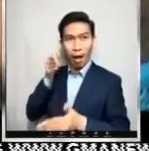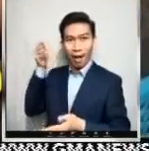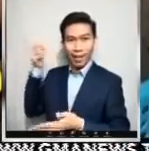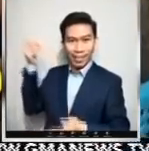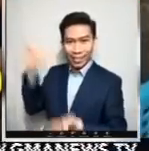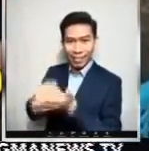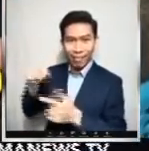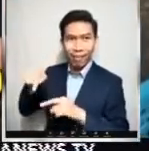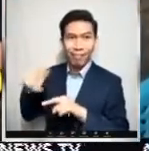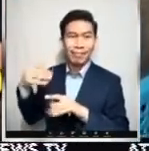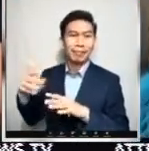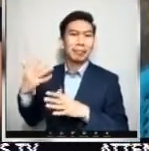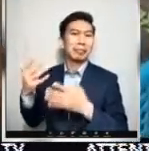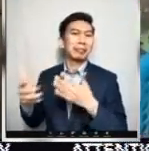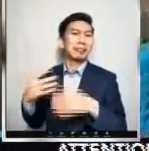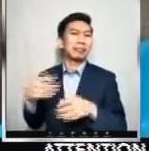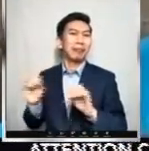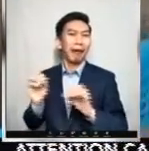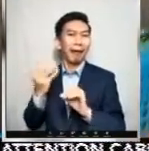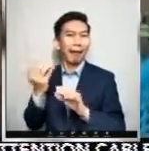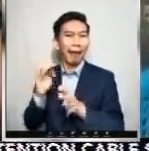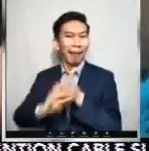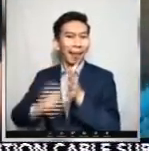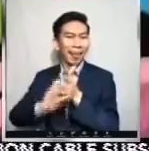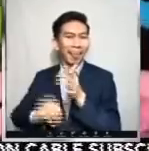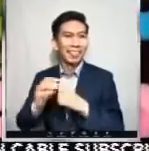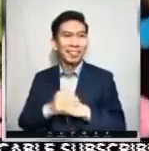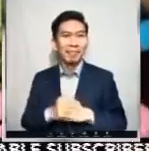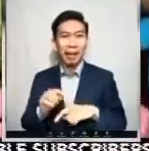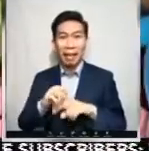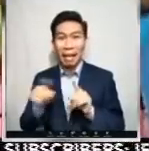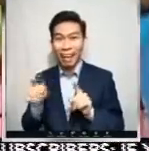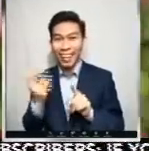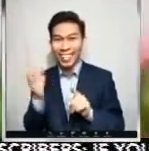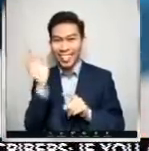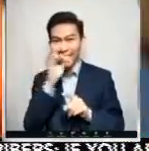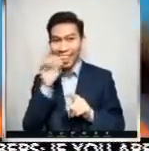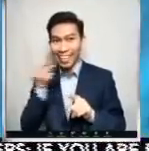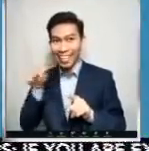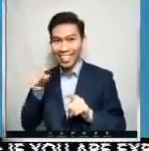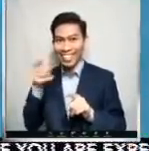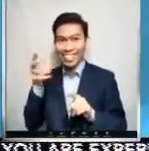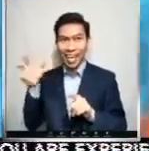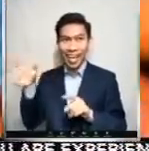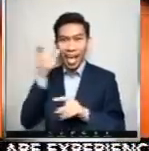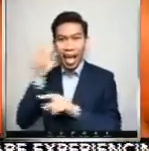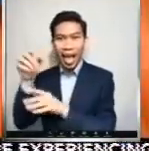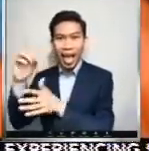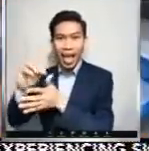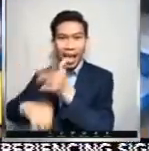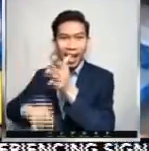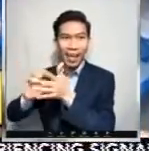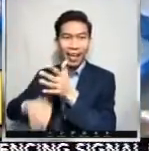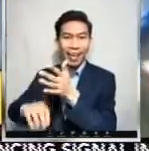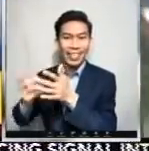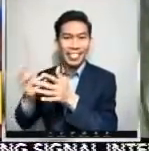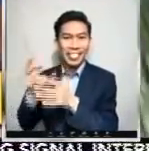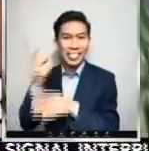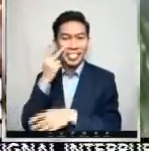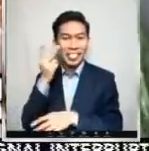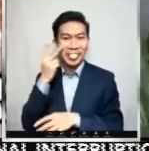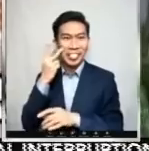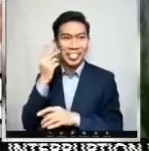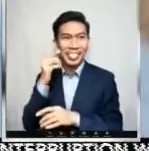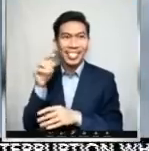ng maraming Pinoy, kapag nakarinig ng bagsak presyo... O, malaman natin magkano yung sili. Mura yan,